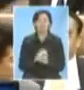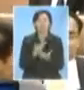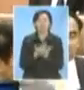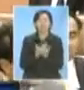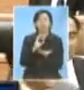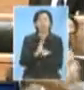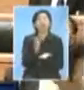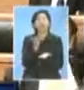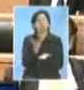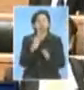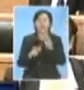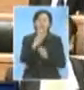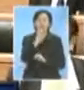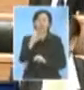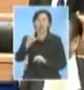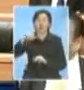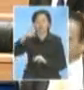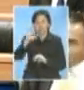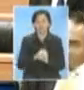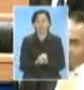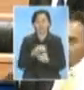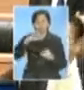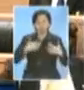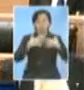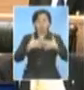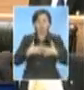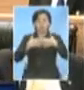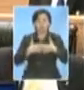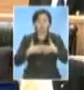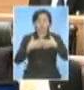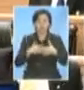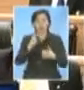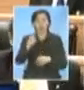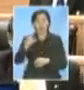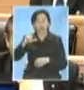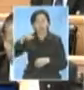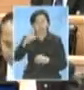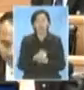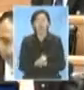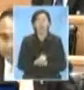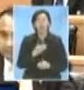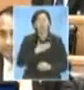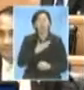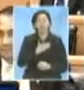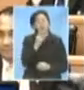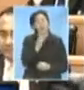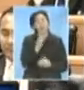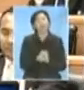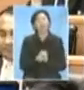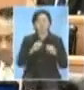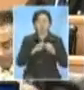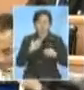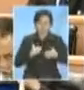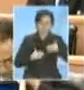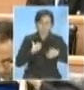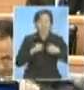าณที่ขอเข้ามาประมาณ600กว่าล้านในส่วนของกรมโรงงานนั้นเนี่ยแทบไม่มีส่วนไหนเลยที่ลงไปดูความเดือดร้